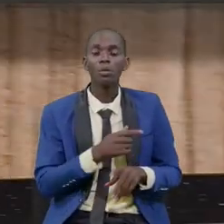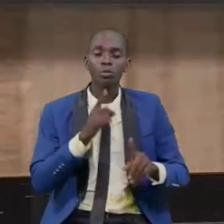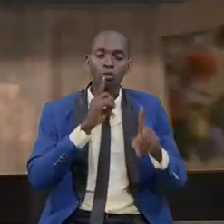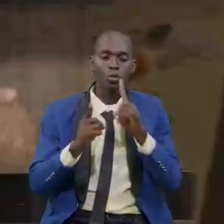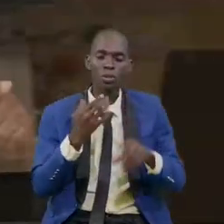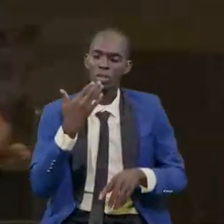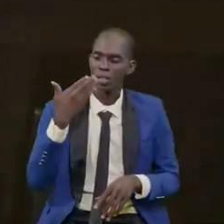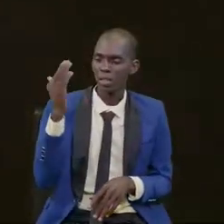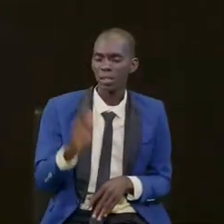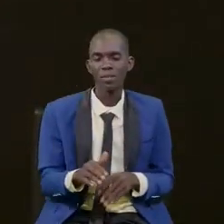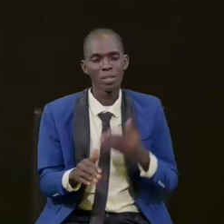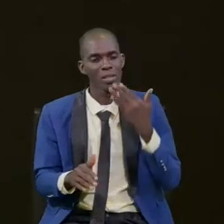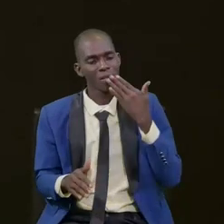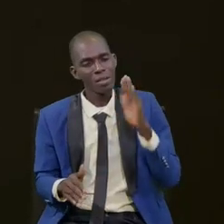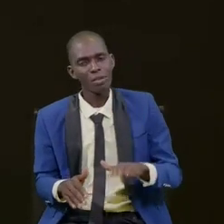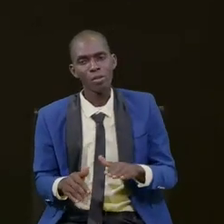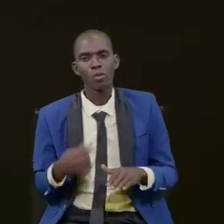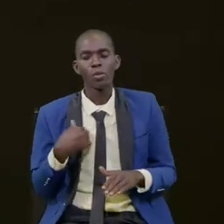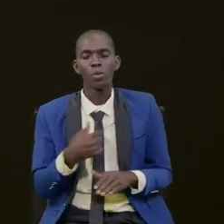parlons mal, alors,